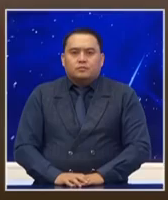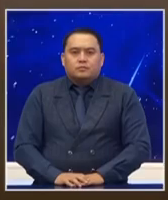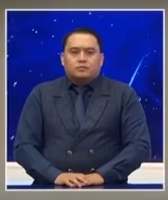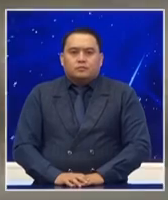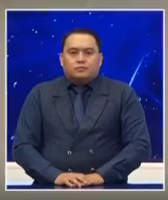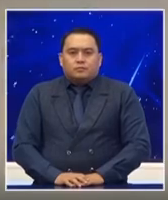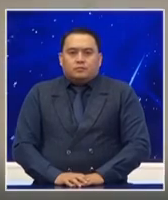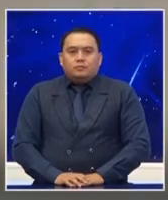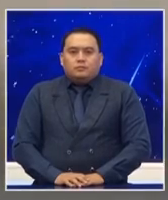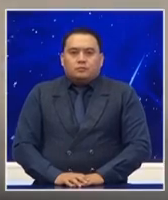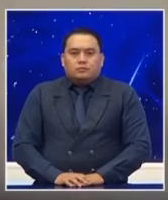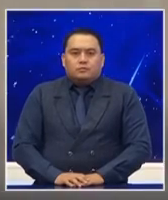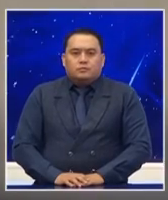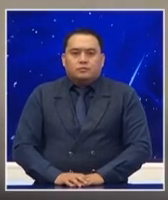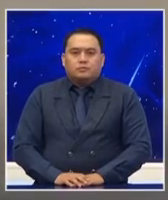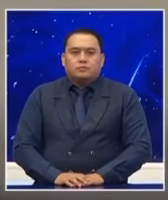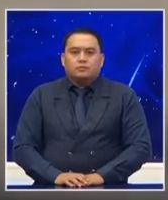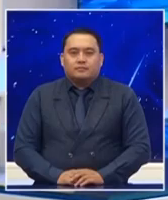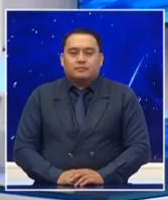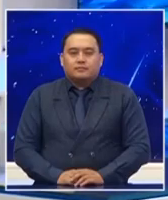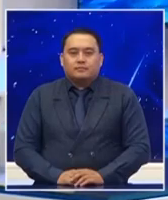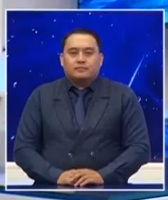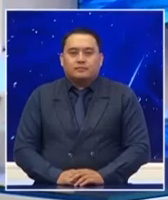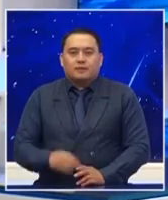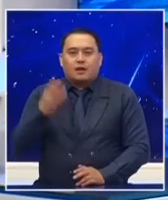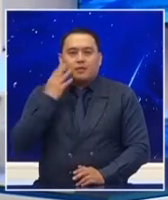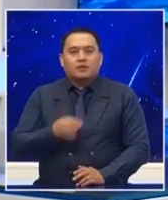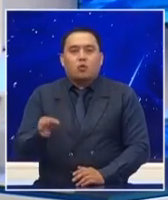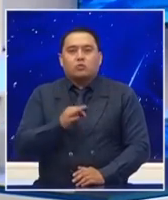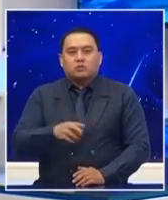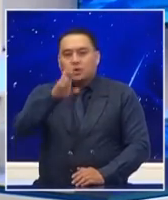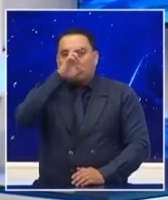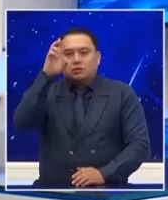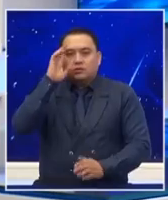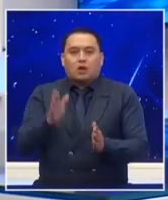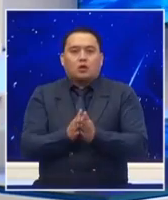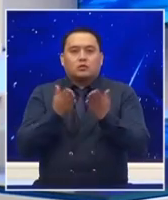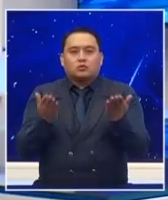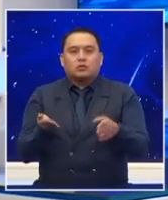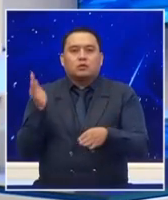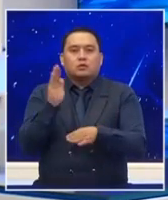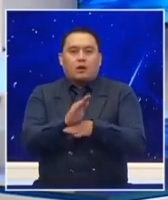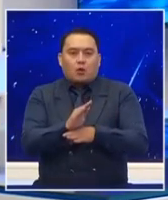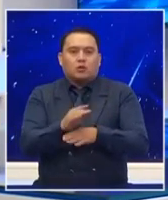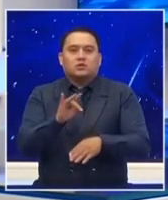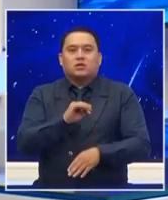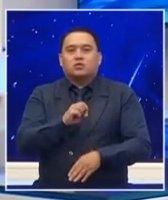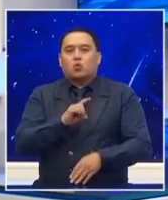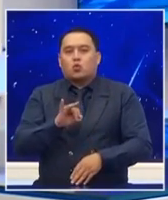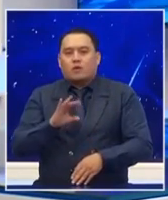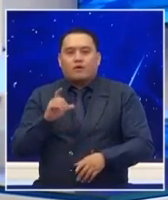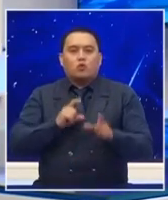дайындаған Өмірсерік Өмірғали, Жетісу телеарнасы. Жетісу кітапханасы тағы бір туындымен толықты. Ильяс Жансүгіров атындағы